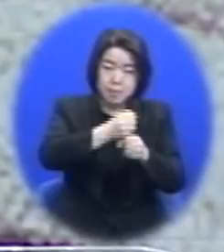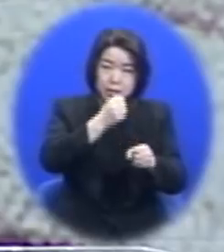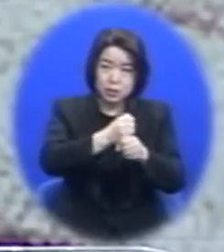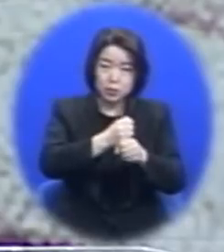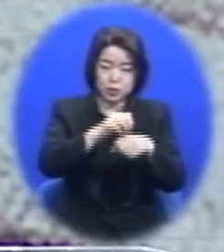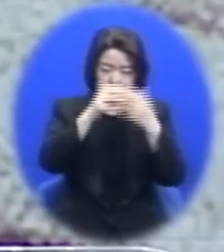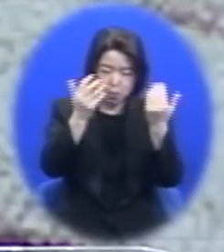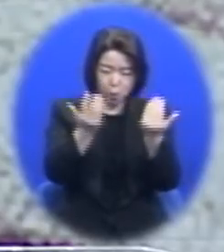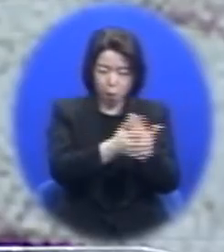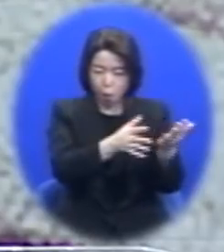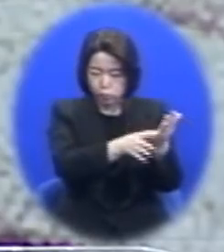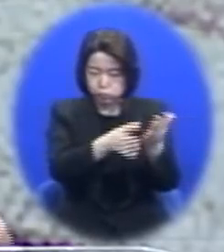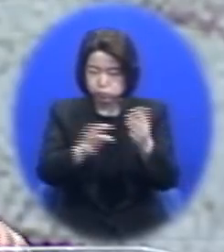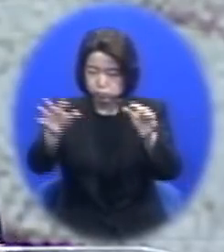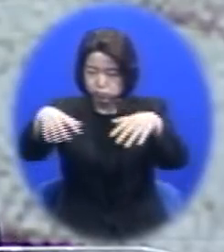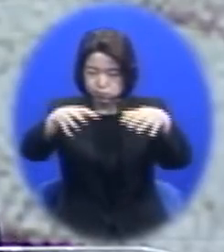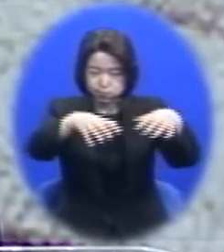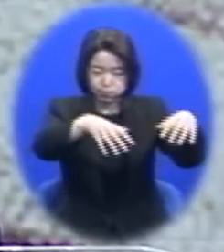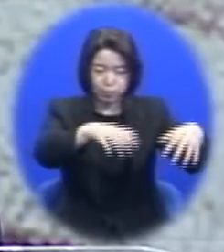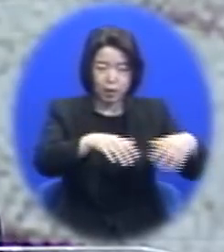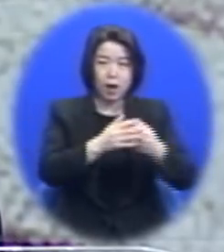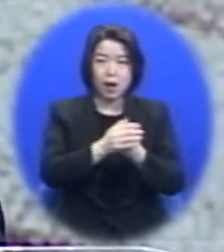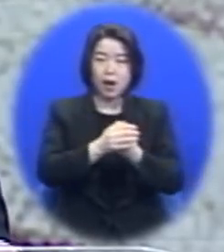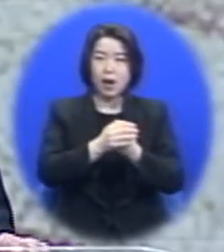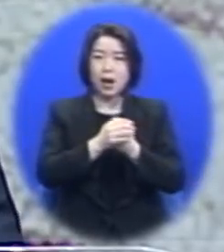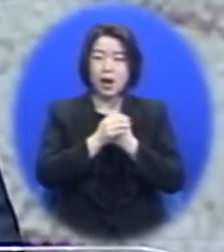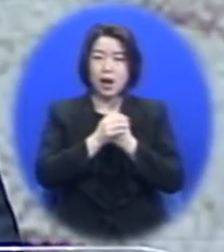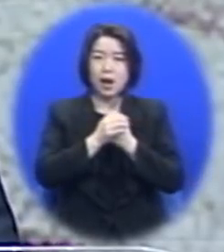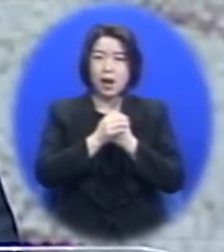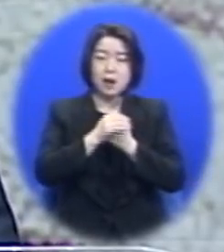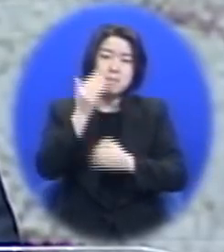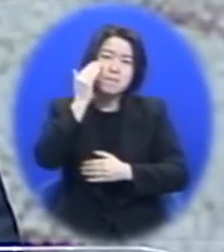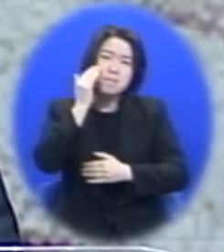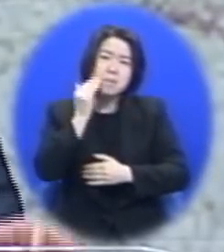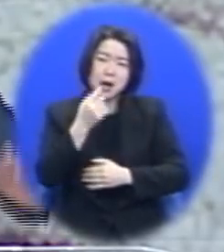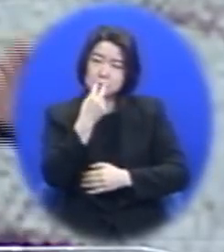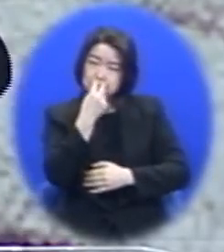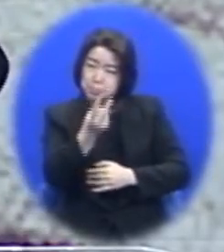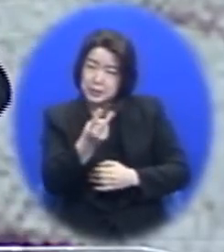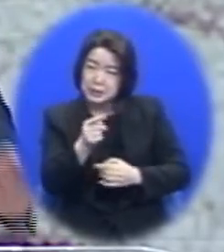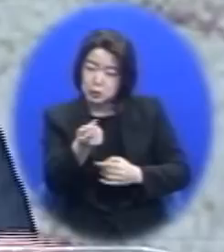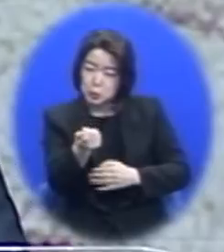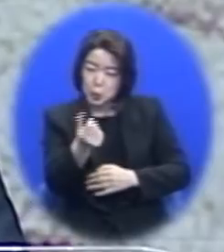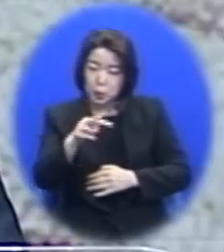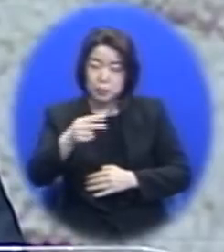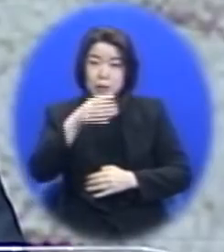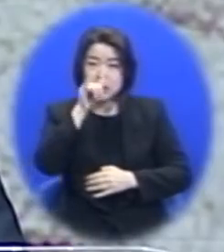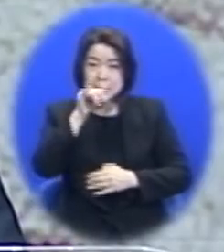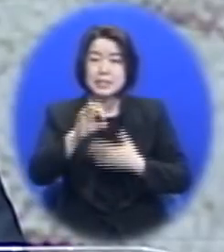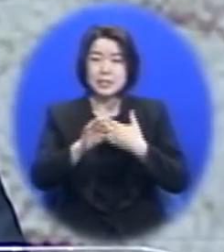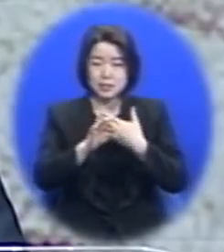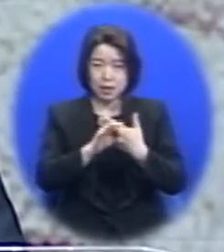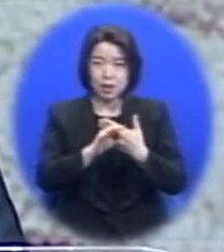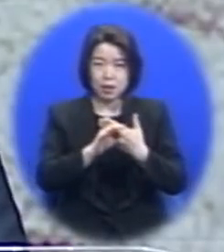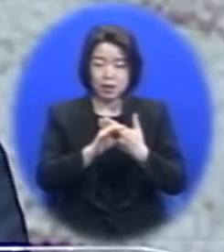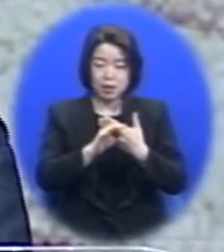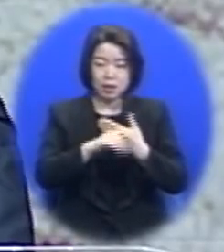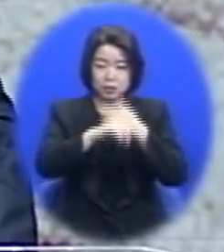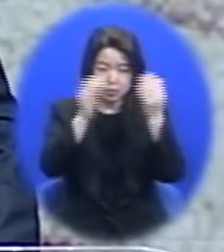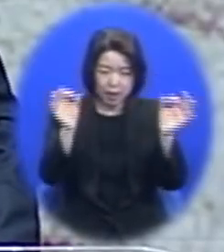다 끄집어 내어서 곰팡이가 조금이라도 있을까봐 대청소를 하는 겁니다